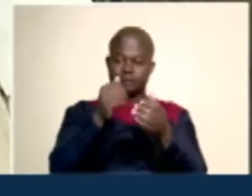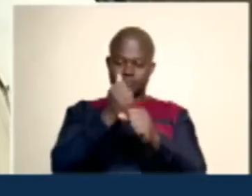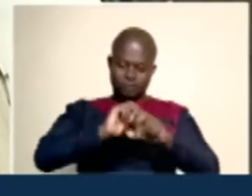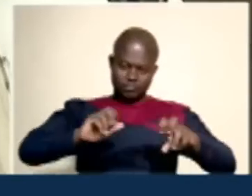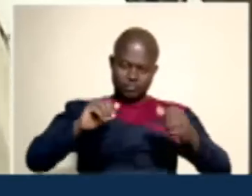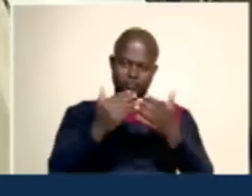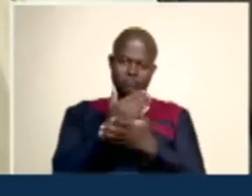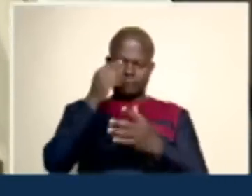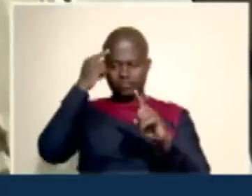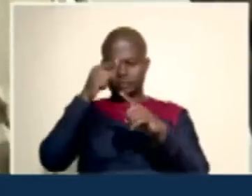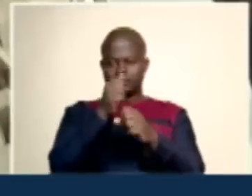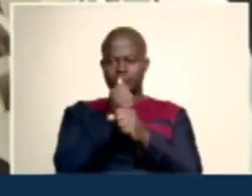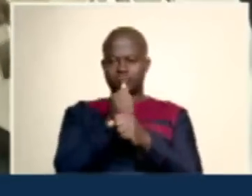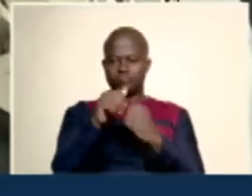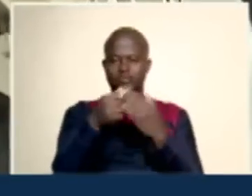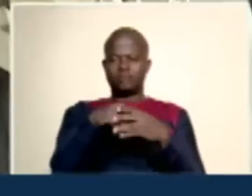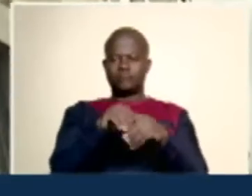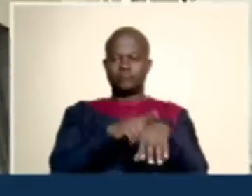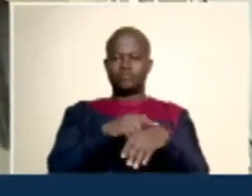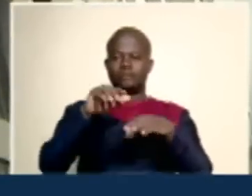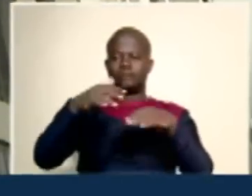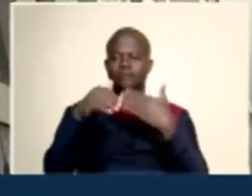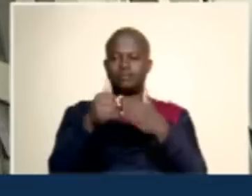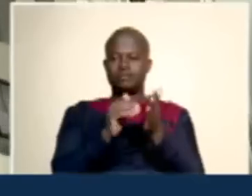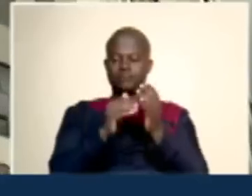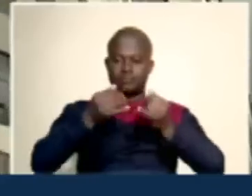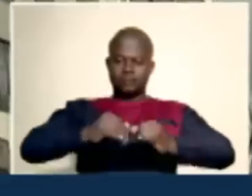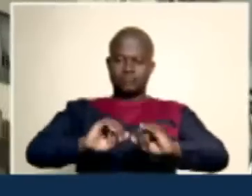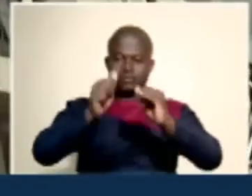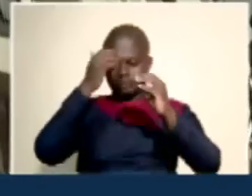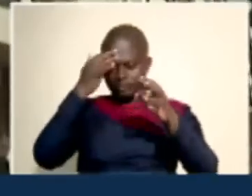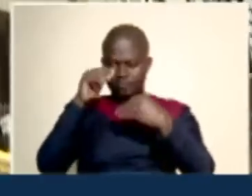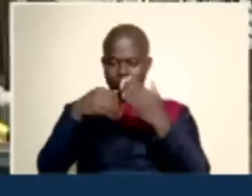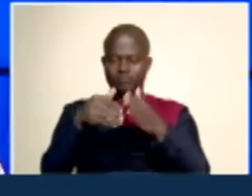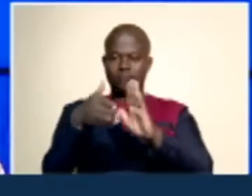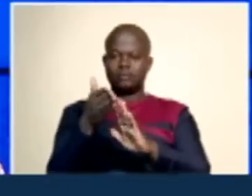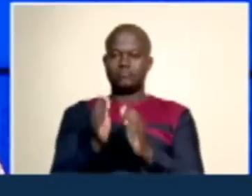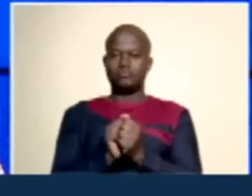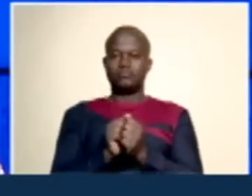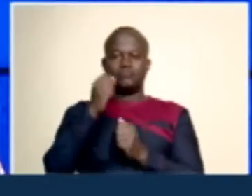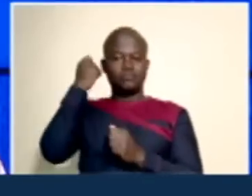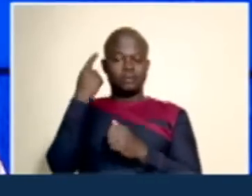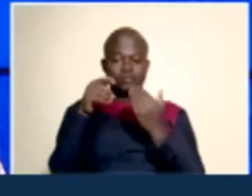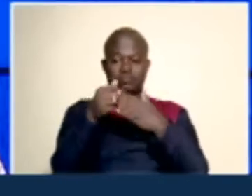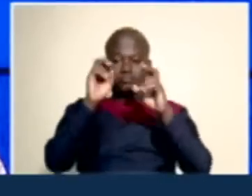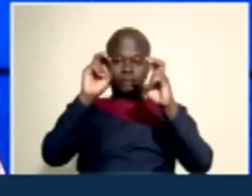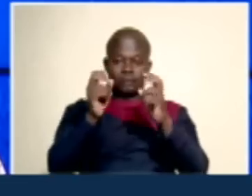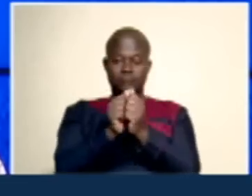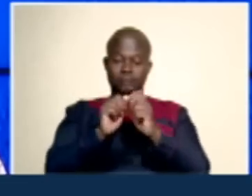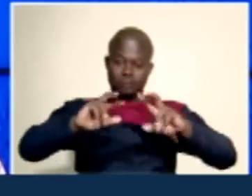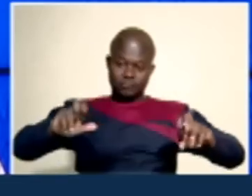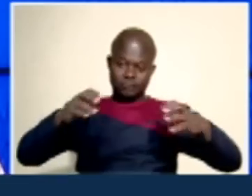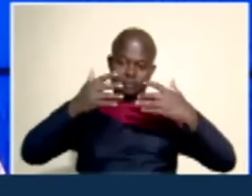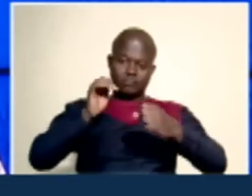nshya igamije kunoza imisoreshereze yo mu gihe kiciriritse, kandi ko ishyirwa mu bikorwa y'inyigo rizihutishwa. Birumvikana ko ari inyigo yari